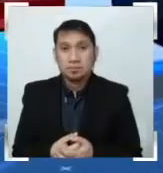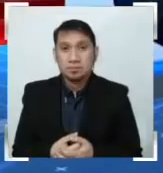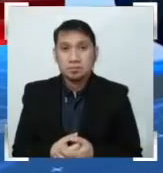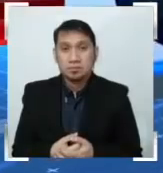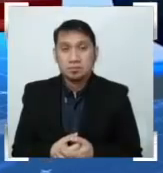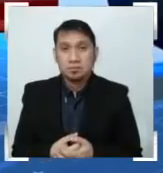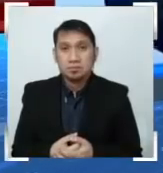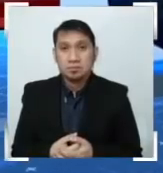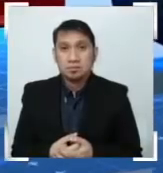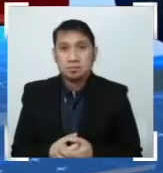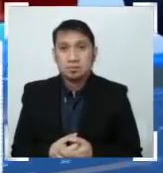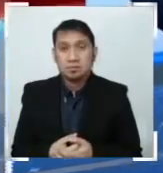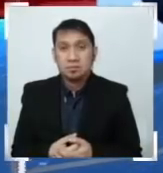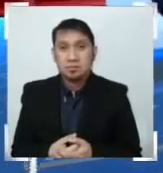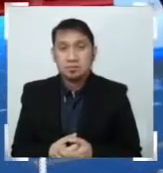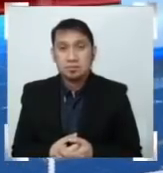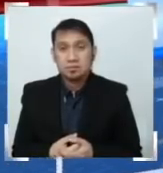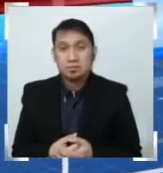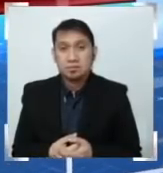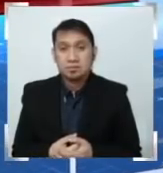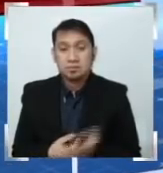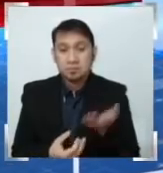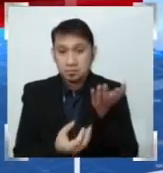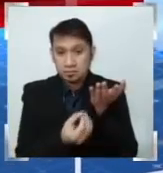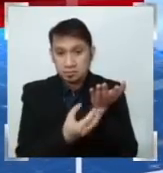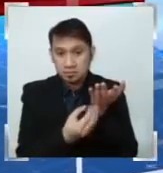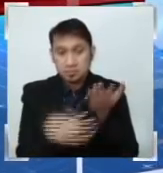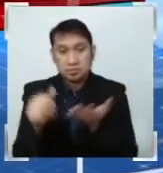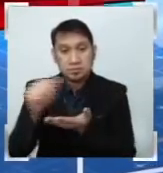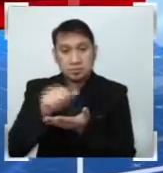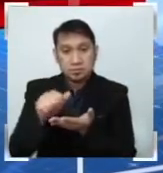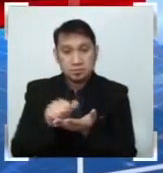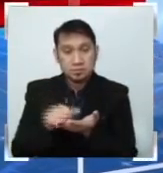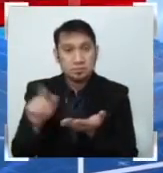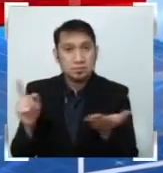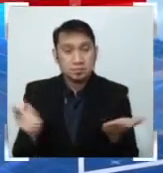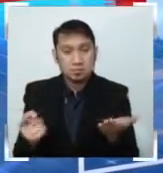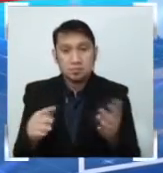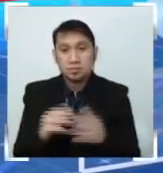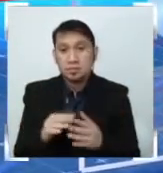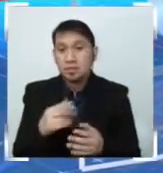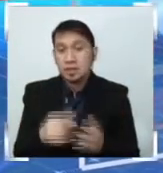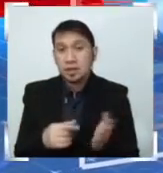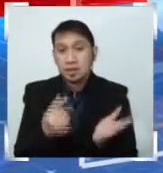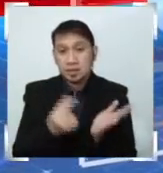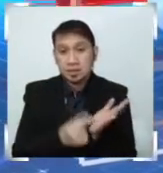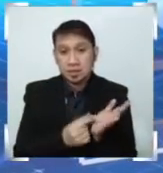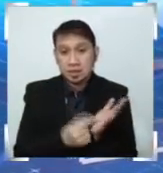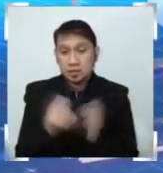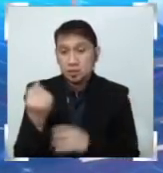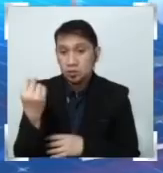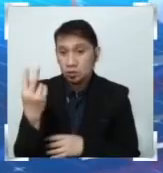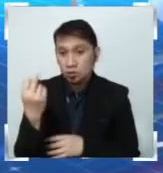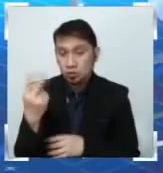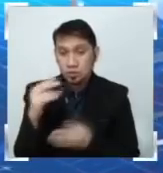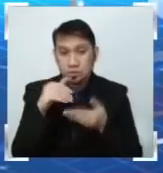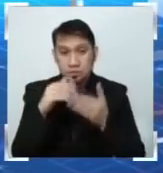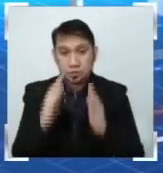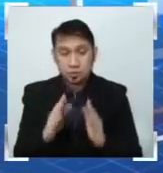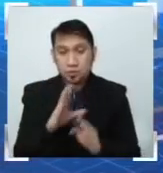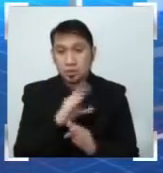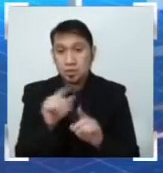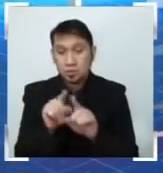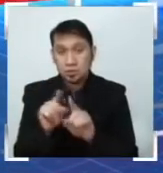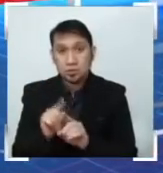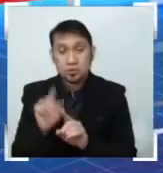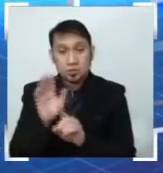Cooking meets art sa online obra ng isang grade 12 student. ang ilang sikat na personalidad bida sa mga